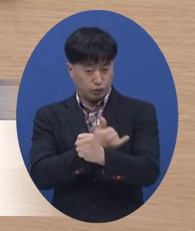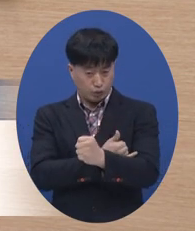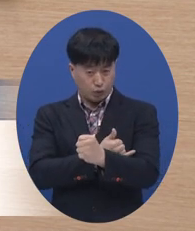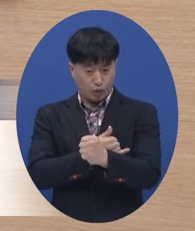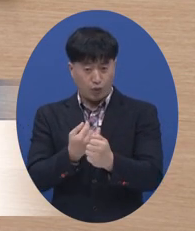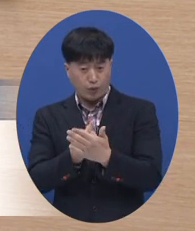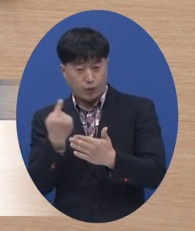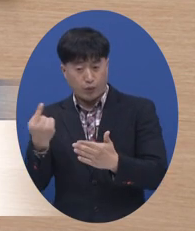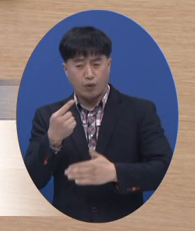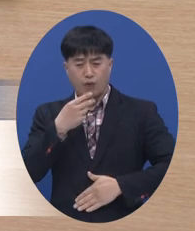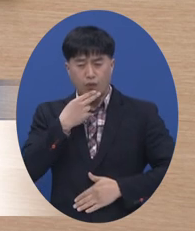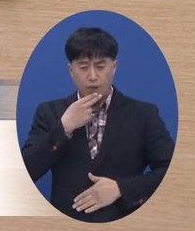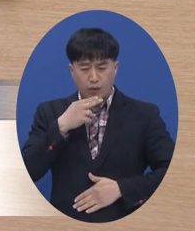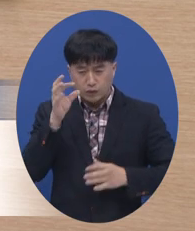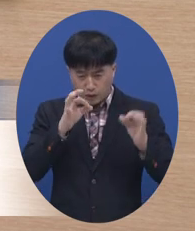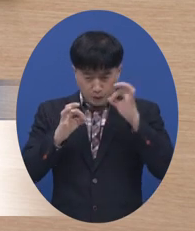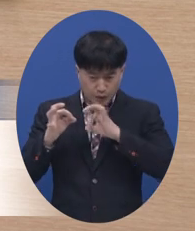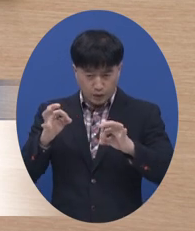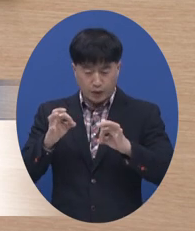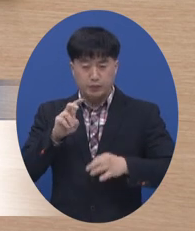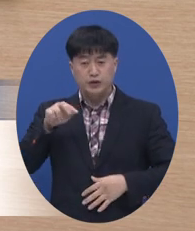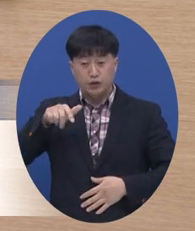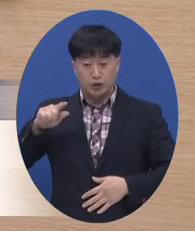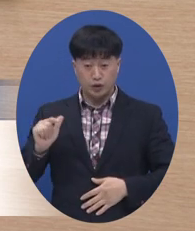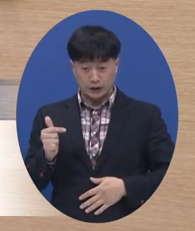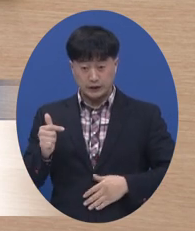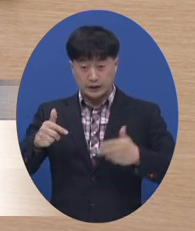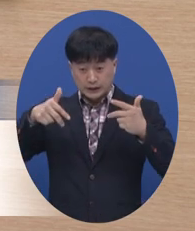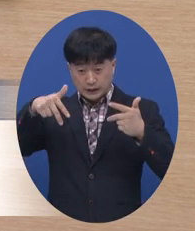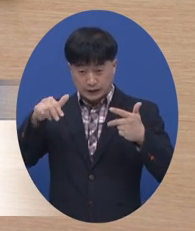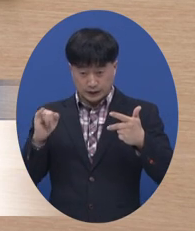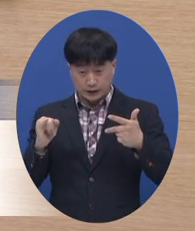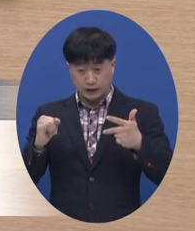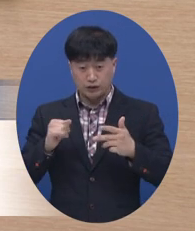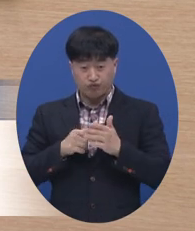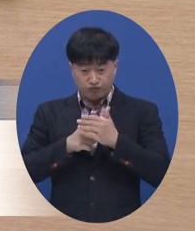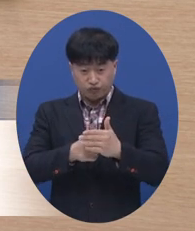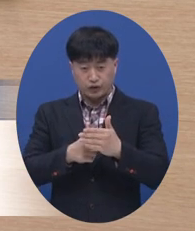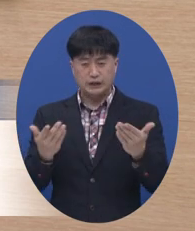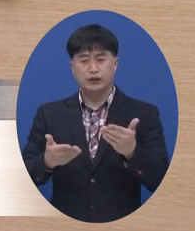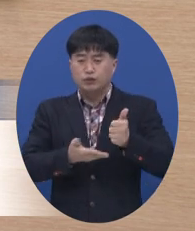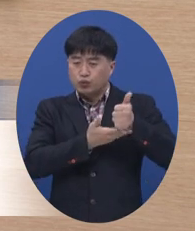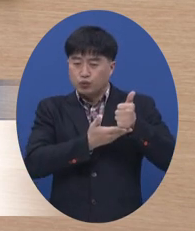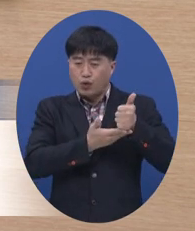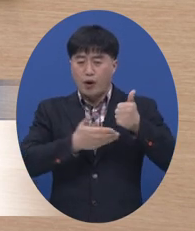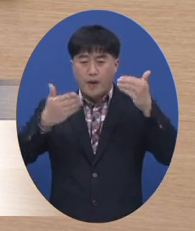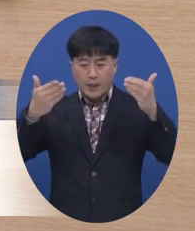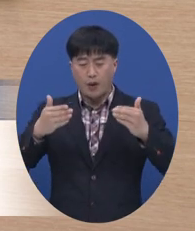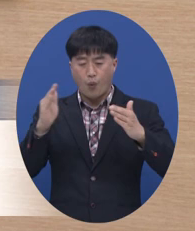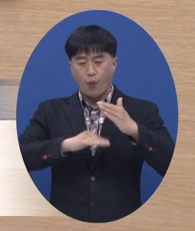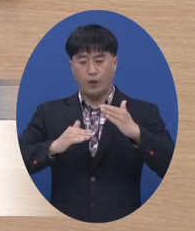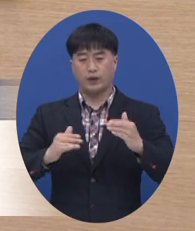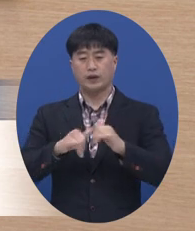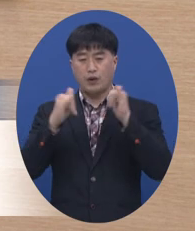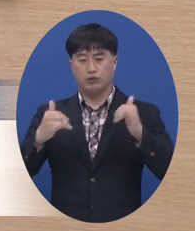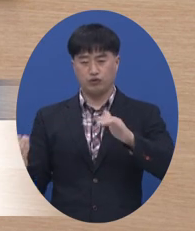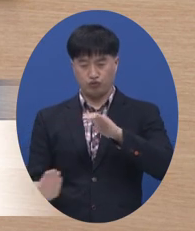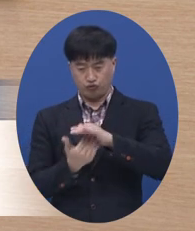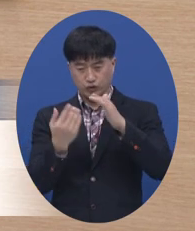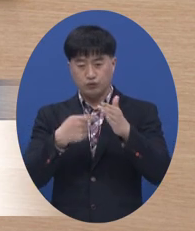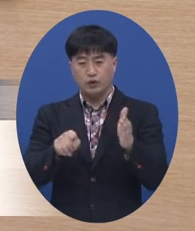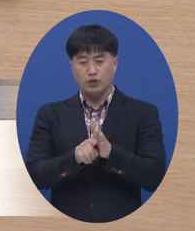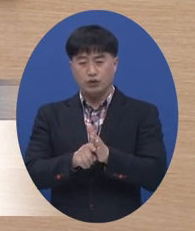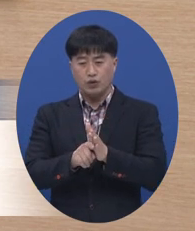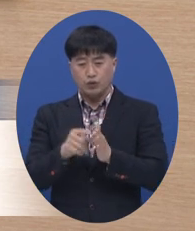없는데도 살펴봄으로써 유우리 민선 체기가 초과하는 노동이 존중받는 공정한 사회를 구현하기 위해서 이